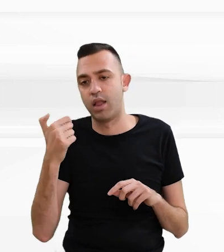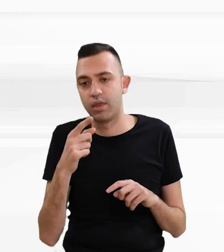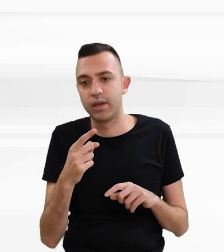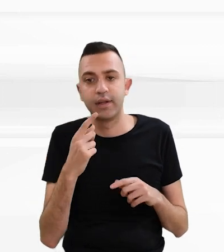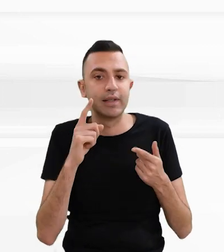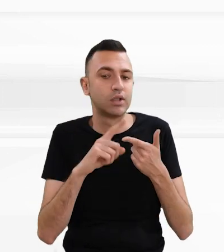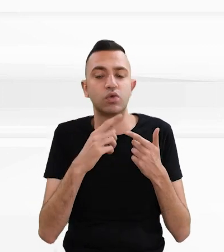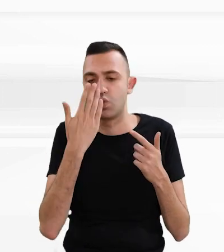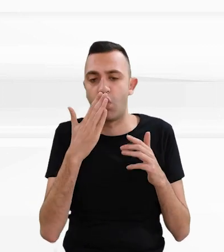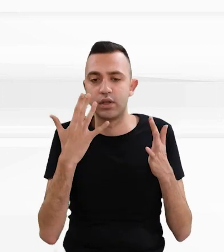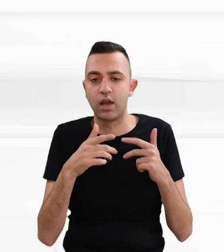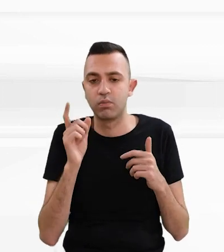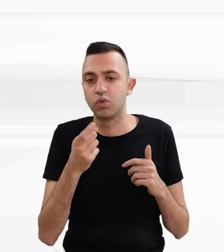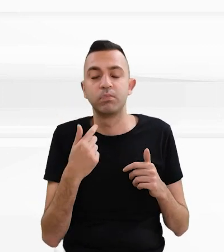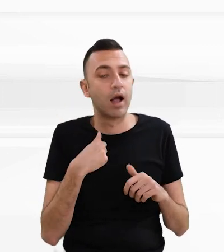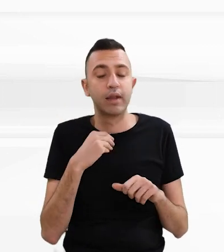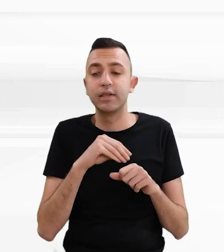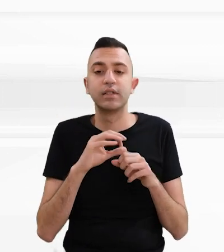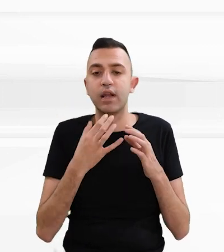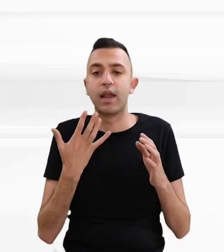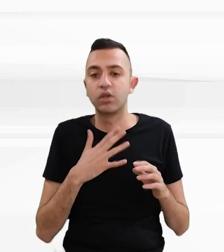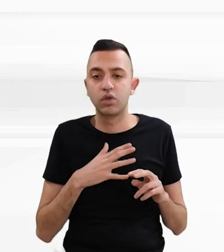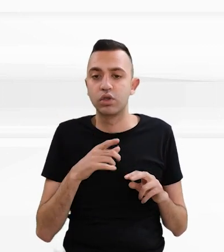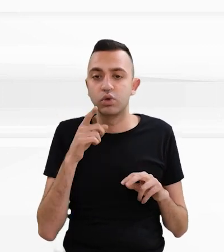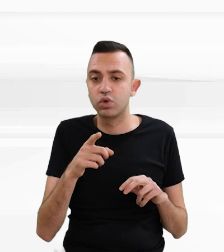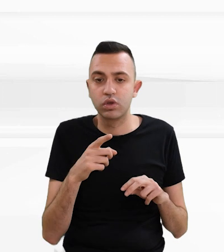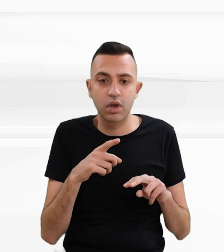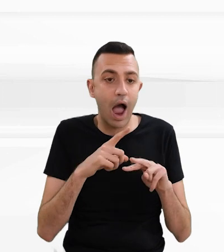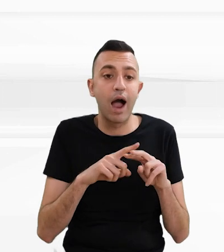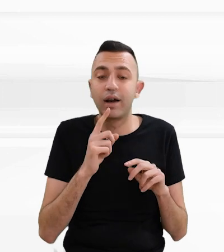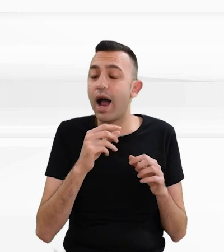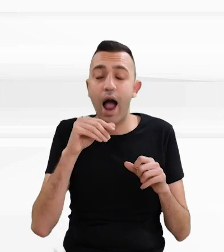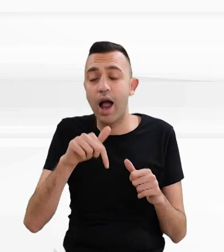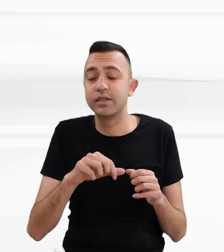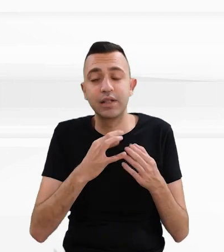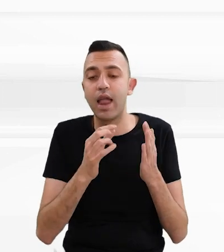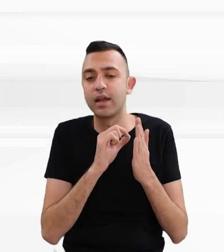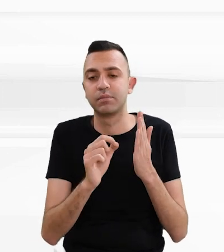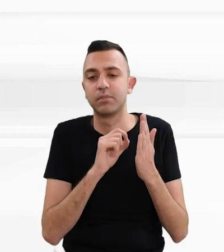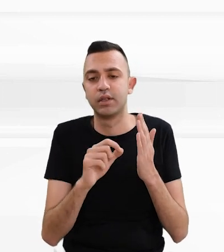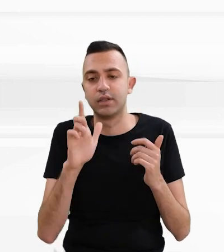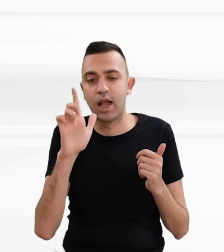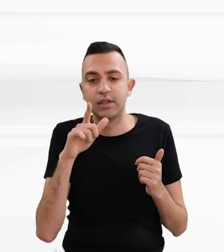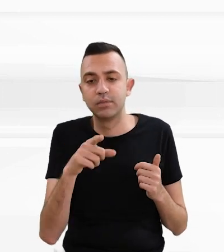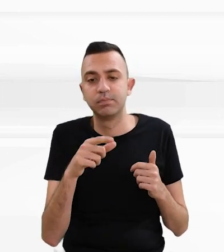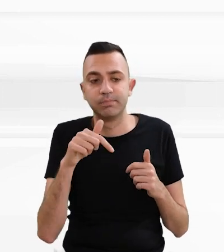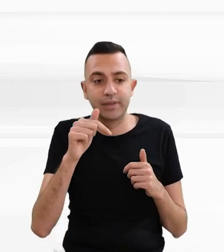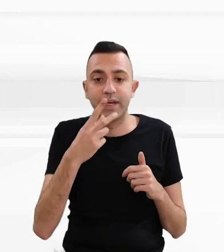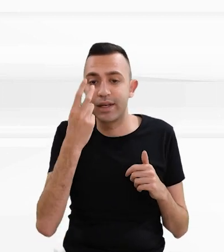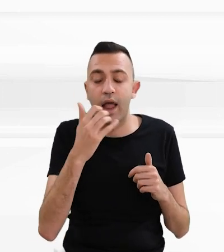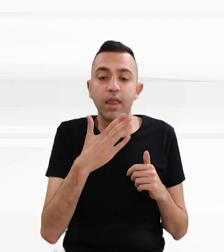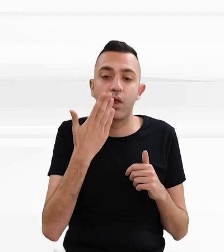benden ne istemişti burada ay yerine Aşağıdakilerden hangisi yazılmalıdır zaten iki tane doğal sayı olma